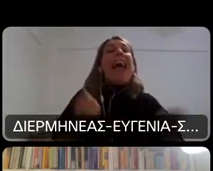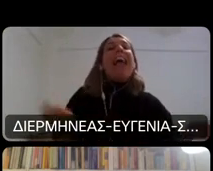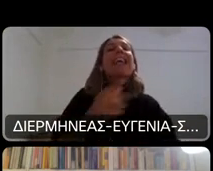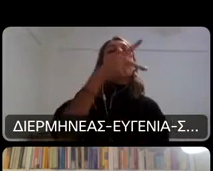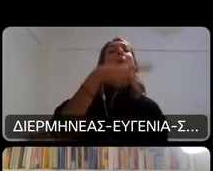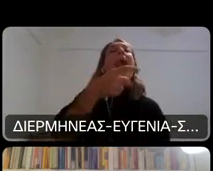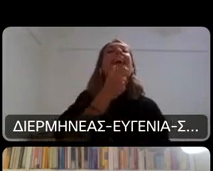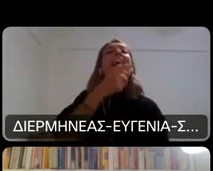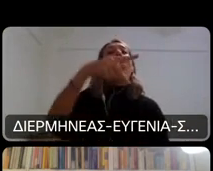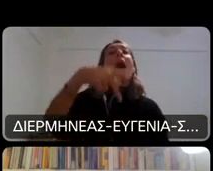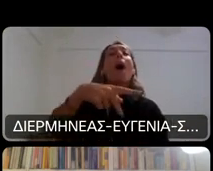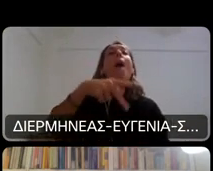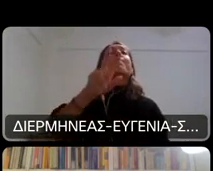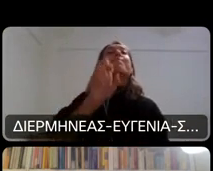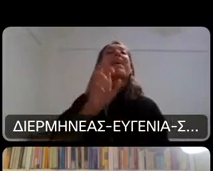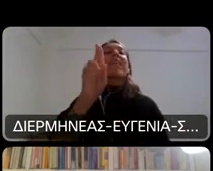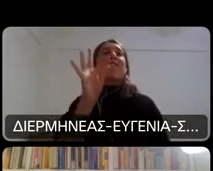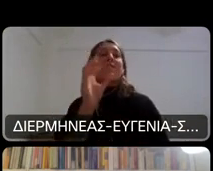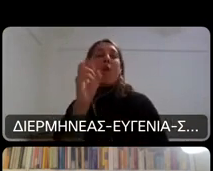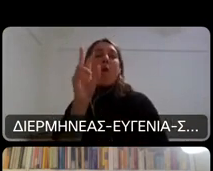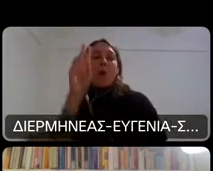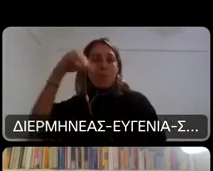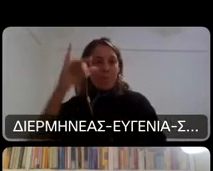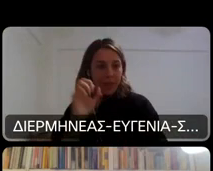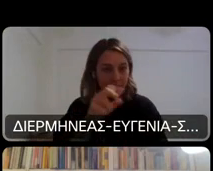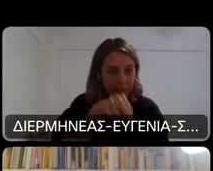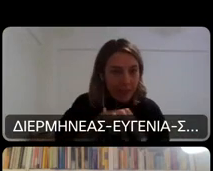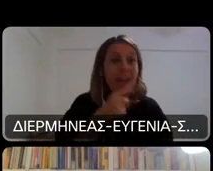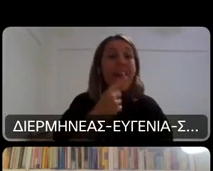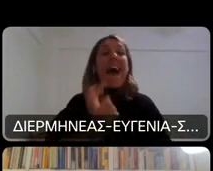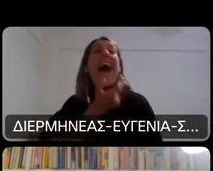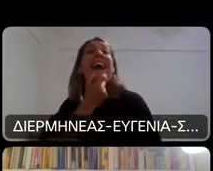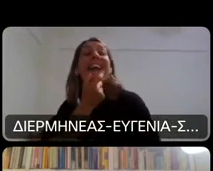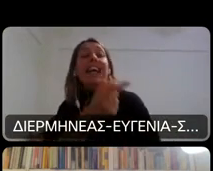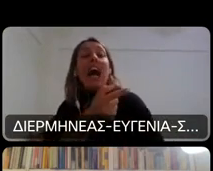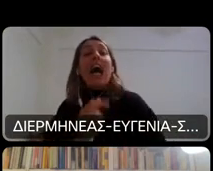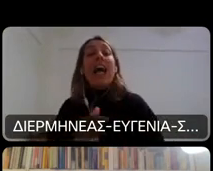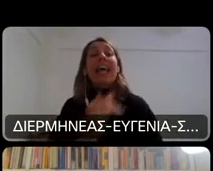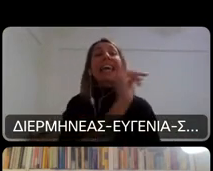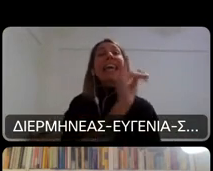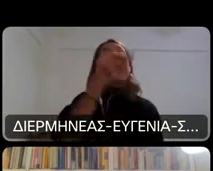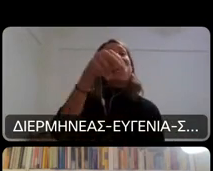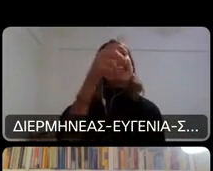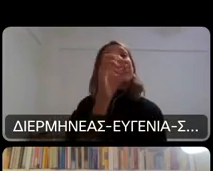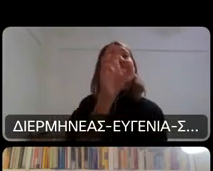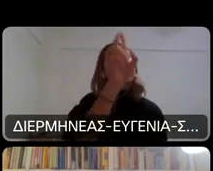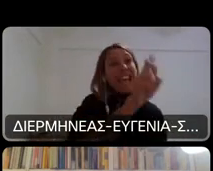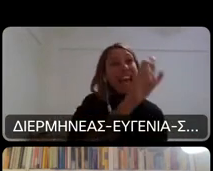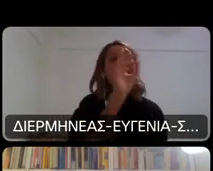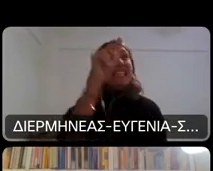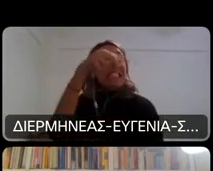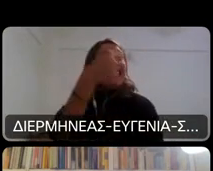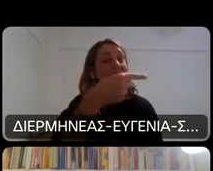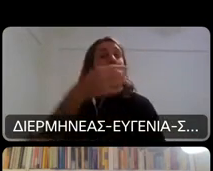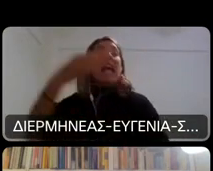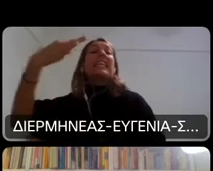ενδεικτική κατηγορία, indexical category. Η λέξη κλειδί εδώ είναι το indexing gender